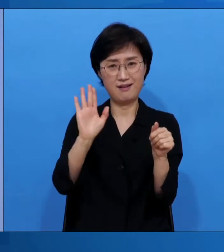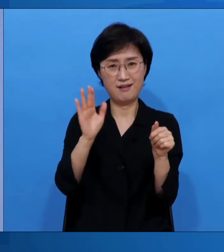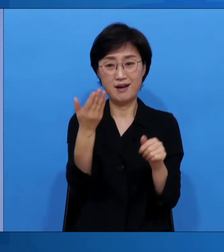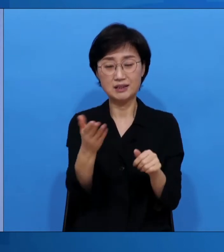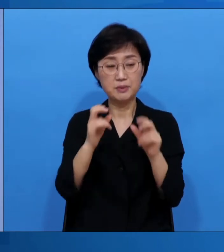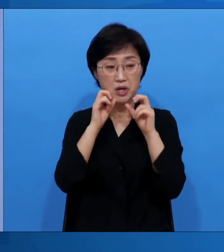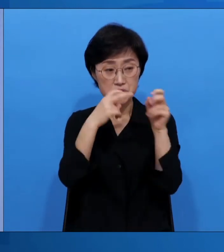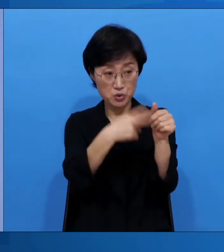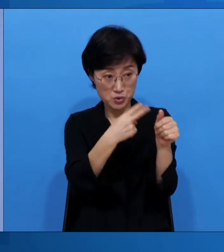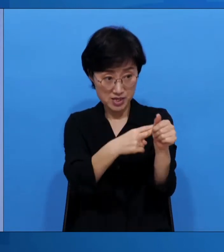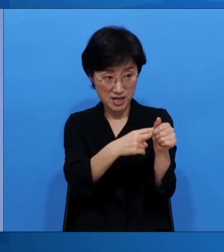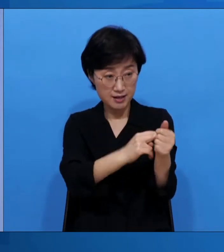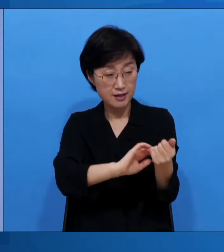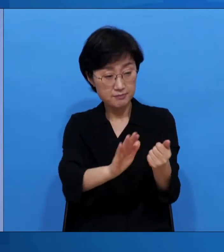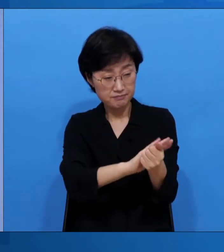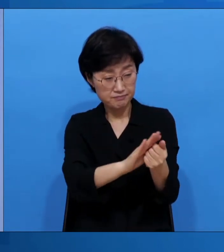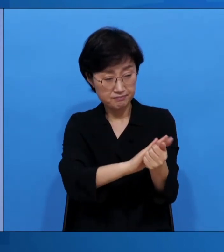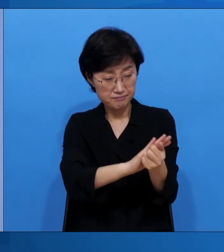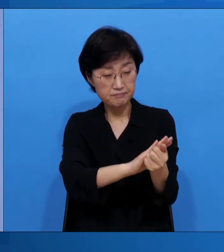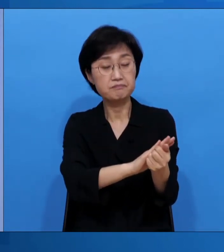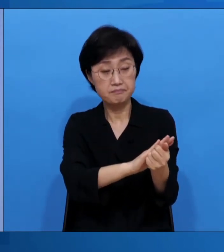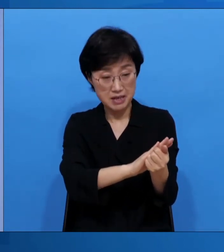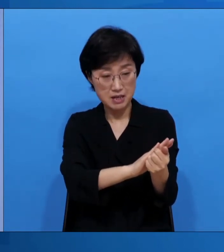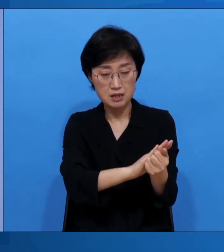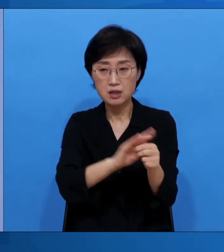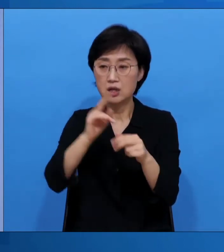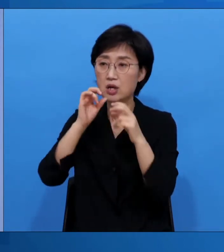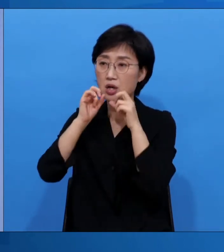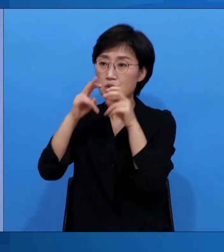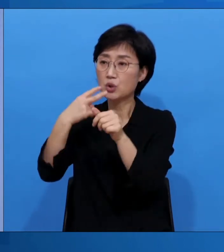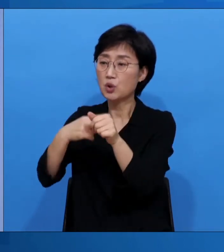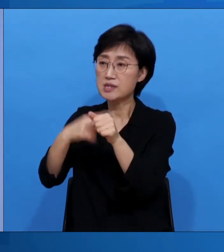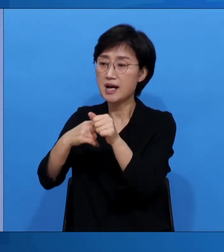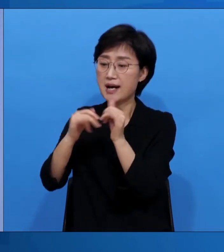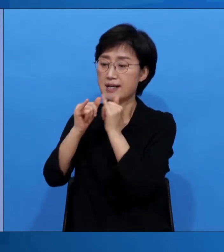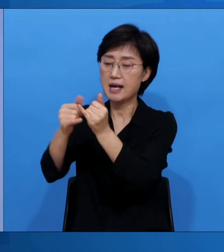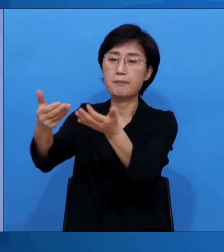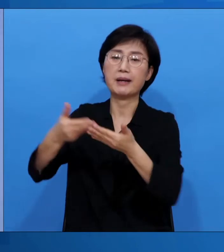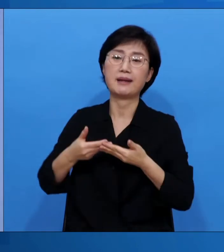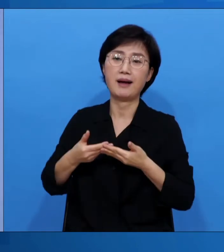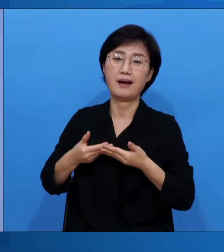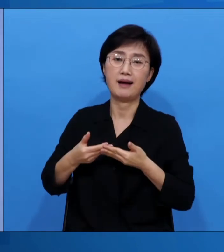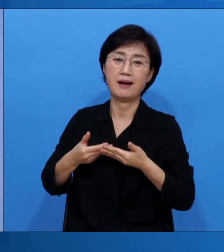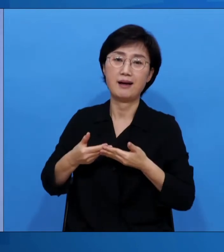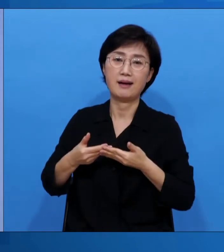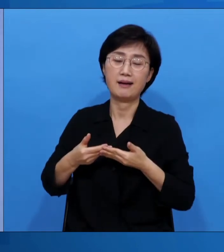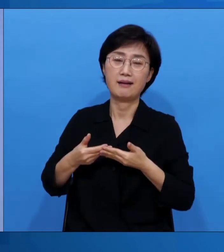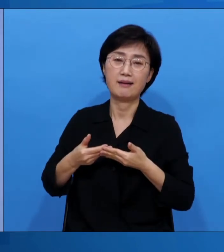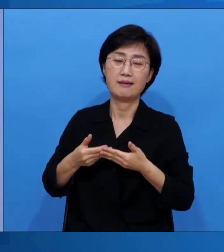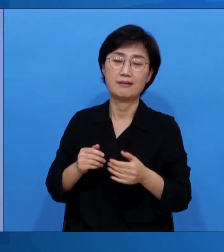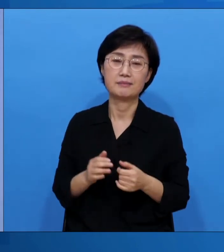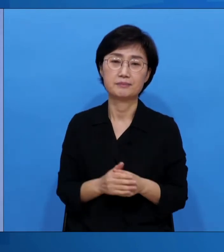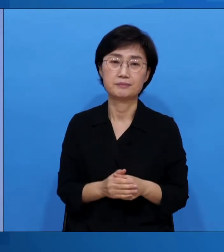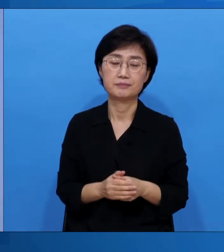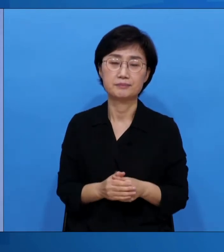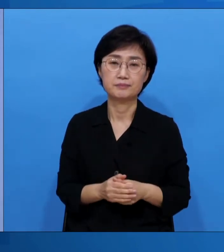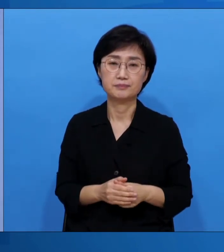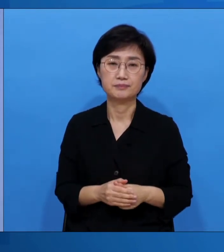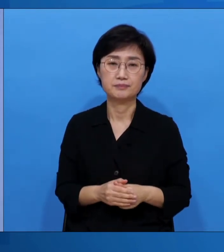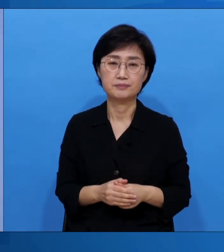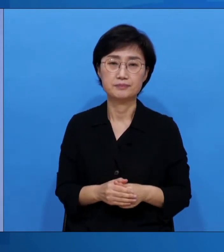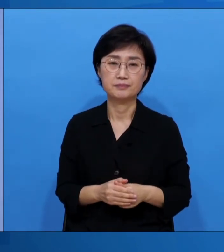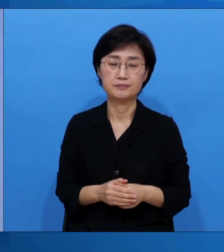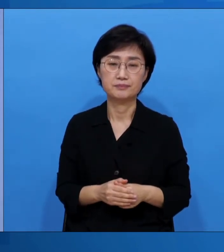if you treat a missionary as a missionary, you receive the missionary's 여기 reward. 의인의 이름으로 제자 이름 이렇게 나왔잖아요. And then we also see welcoming a righteous